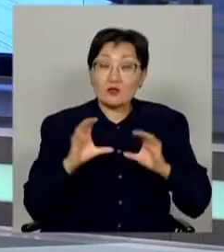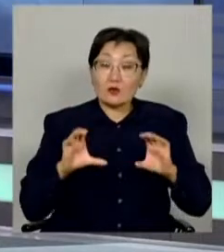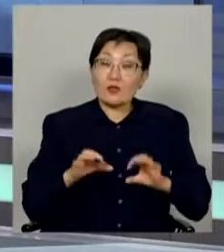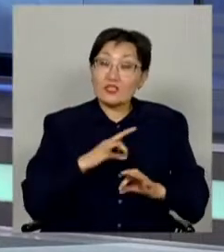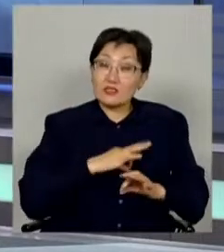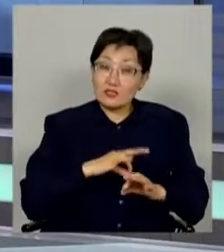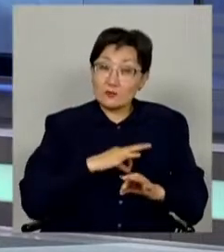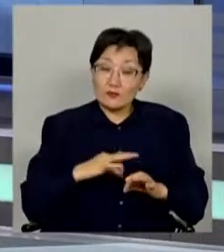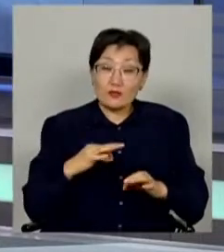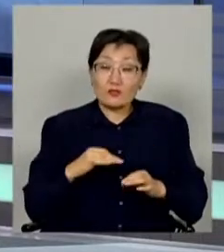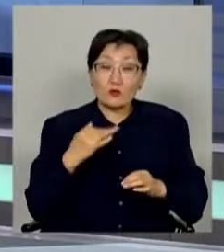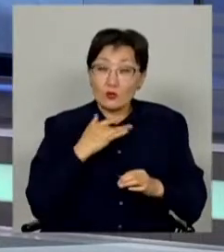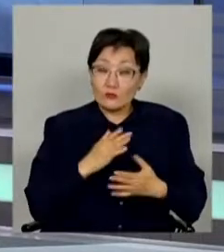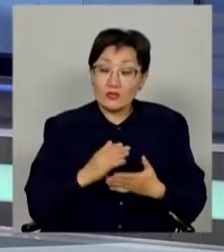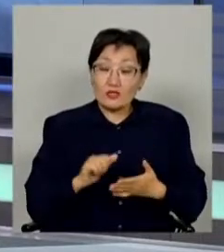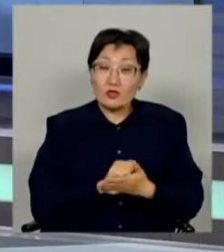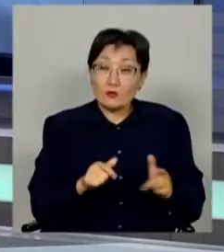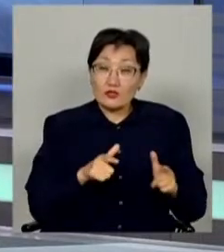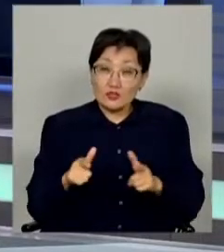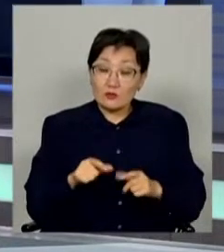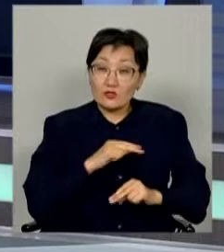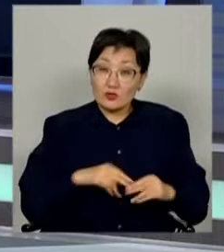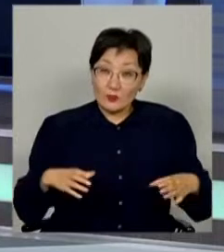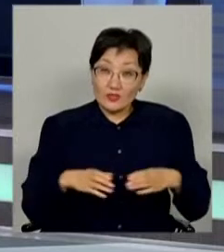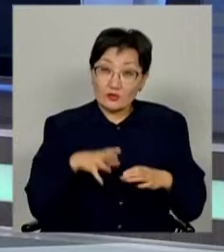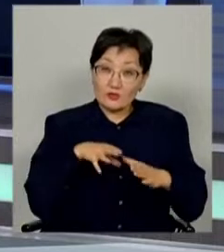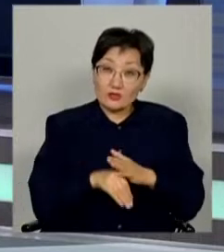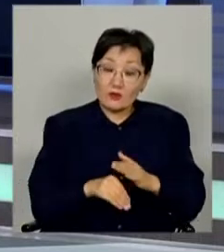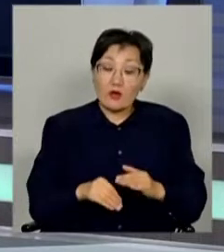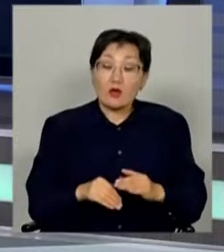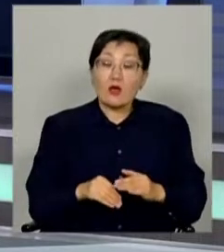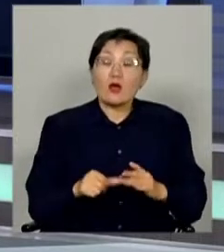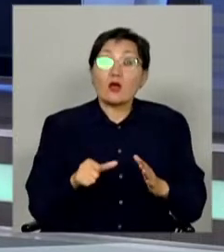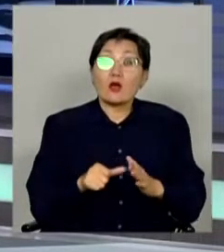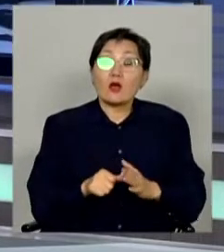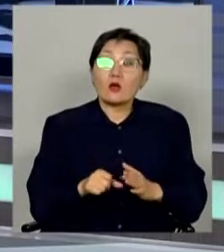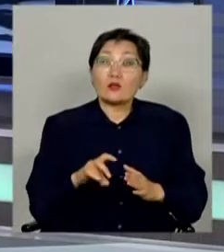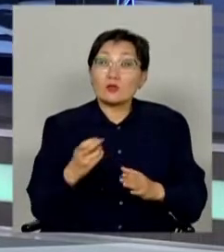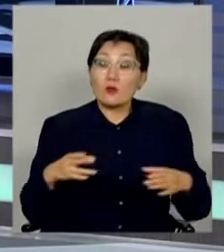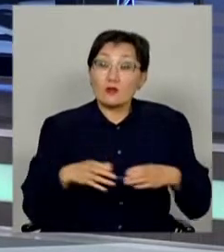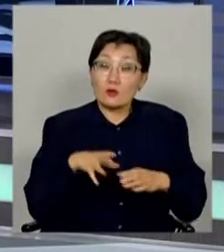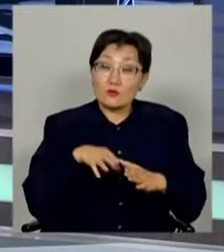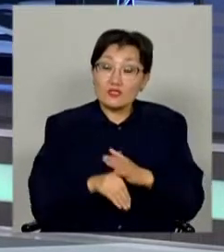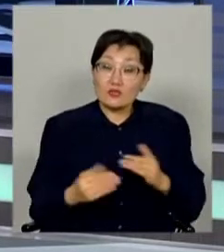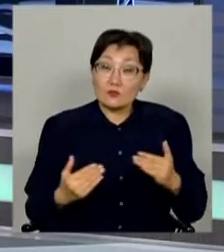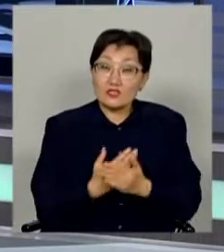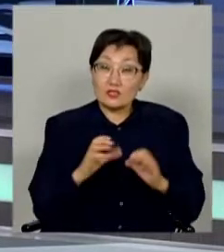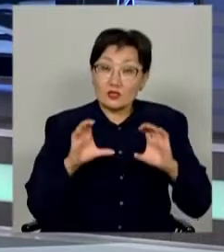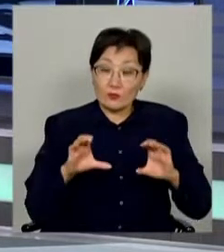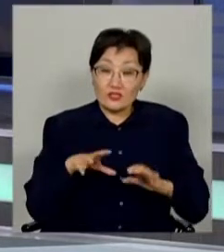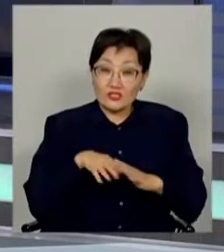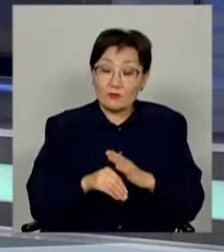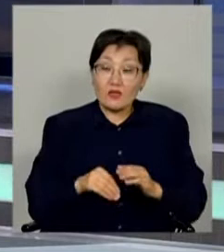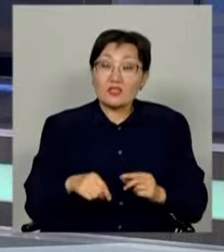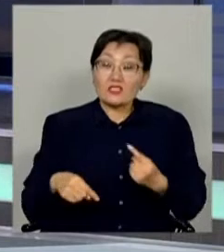тиімді тұстары көп, дейді. Құжат әзірлеуші жұмыс тобының құрамына ұлттық палата да кірген. Айтуар Қошмамбетов жаңа заң әсіресе